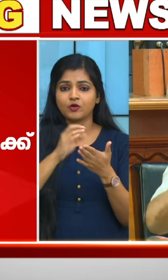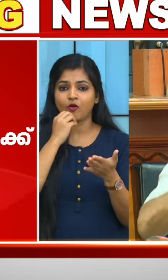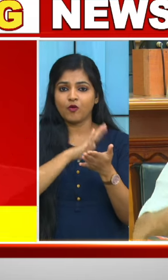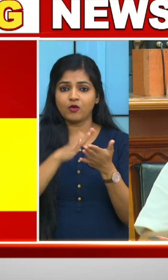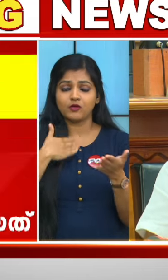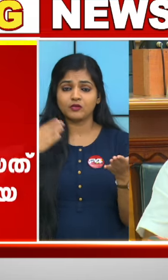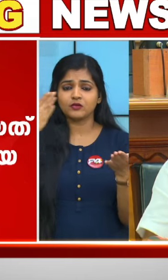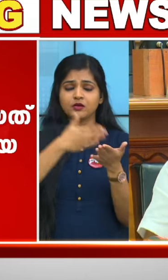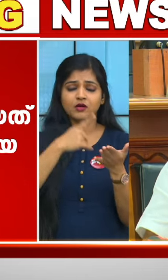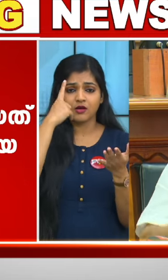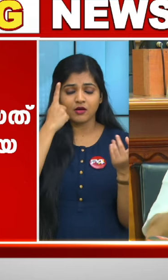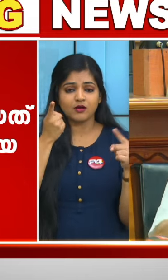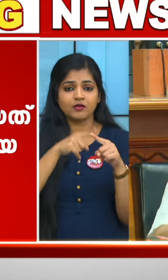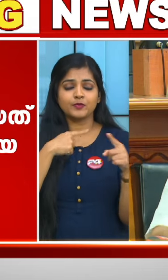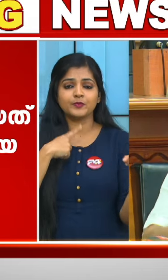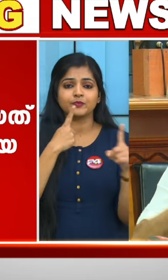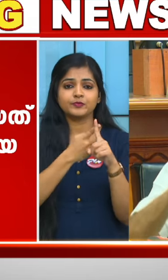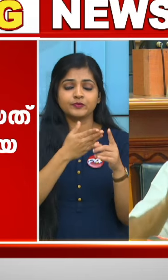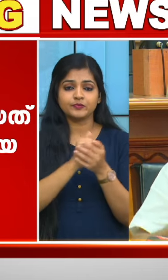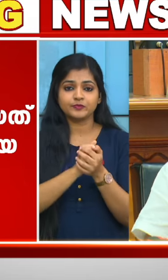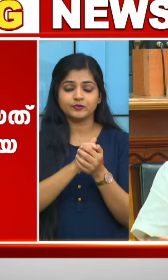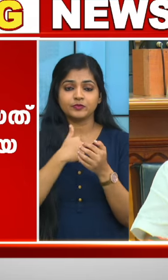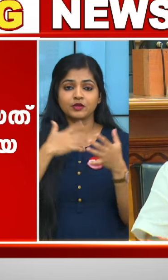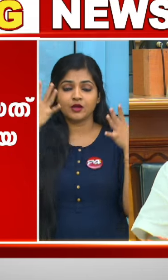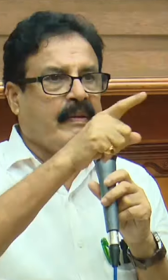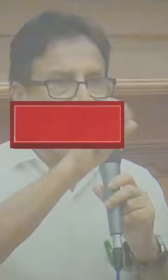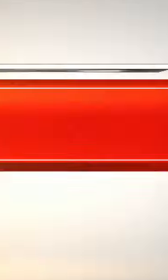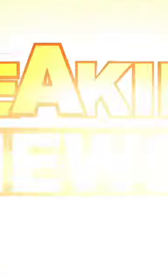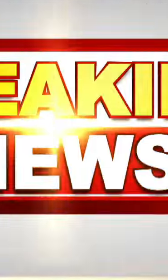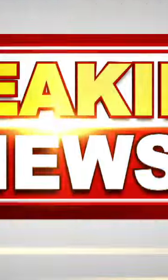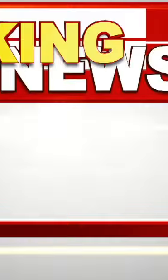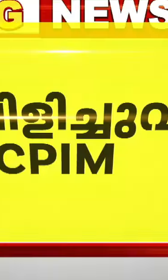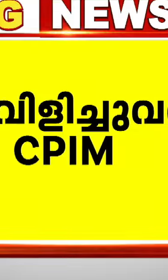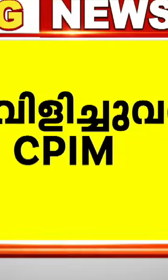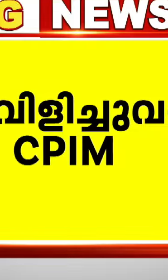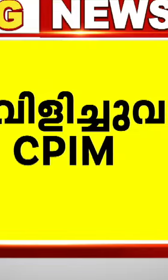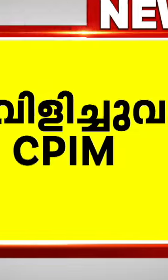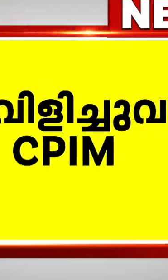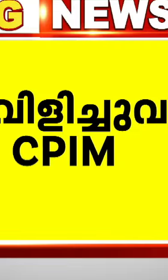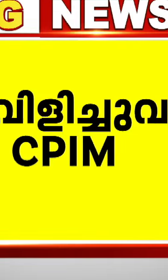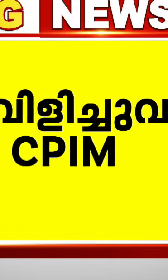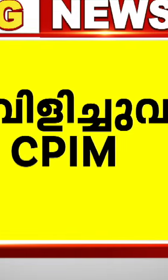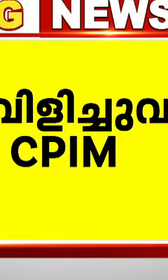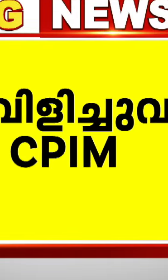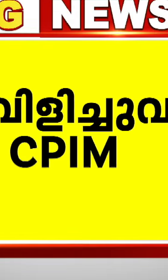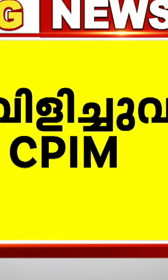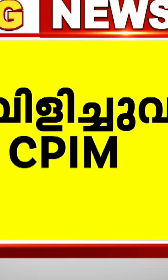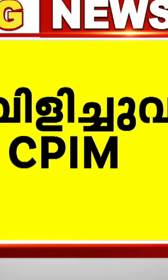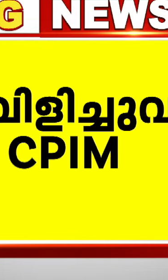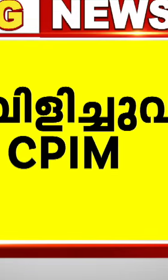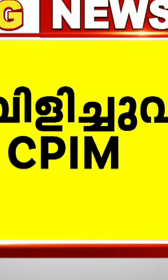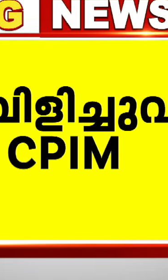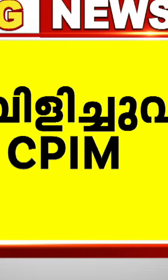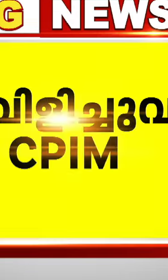യാദർശികമായിട്ടാണ്. എനിക്ക് അന്നേ ദിവസം എൻ്റെ ഹെൽത്ത് ഡിപ്പാർട്ട്മെന്റുമായി ഇവിടെ ഒരു മീറ്റിംഗ് ഉണ്ടായിരുന്നു. ഈ പറയുന്ന